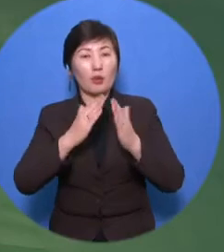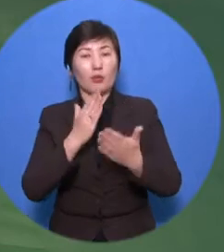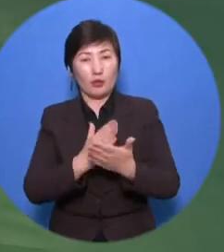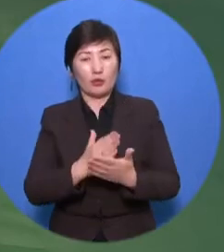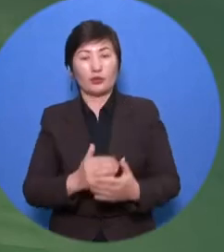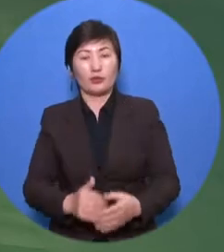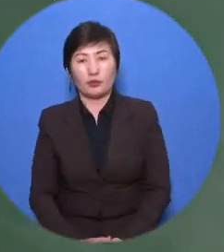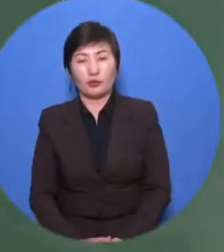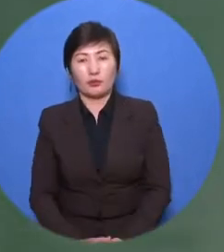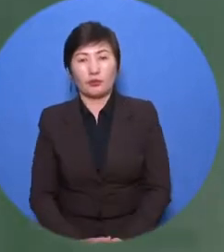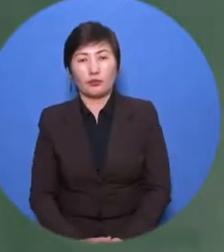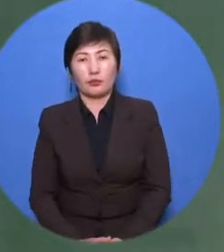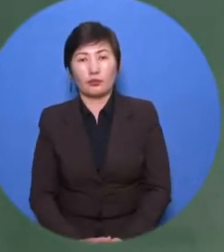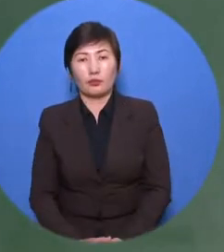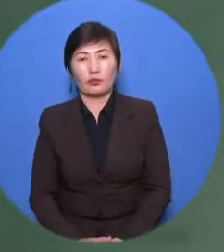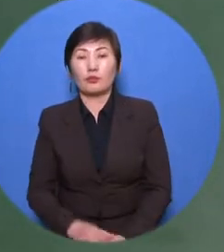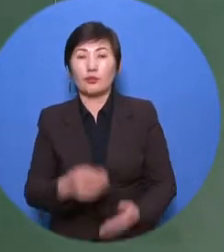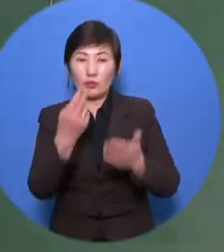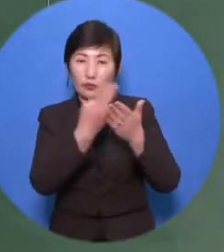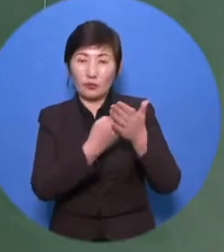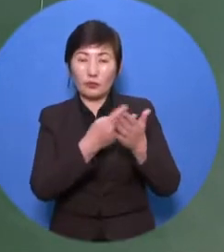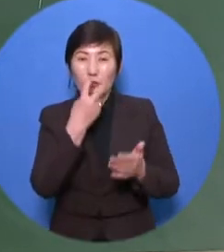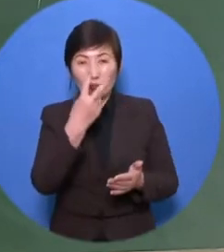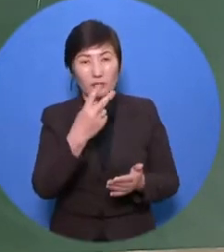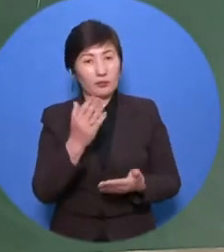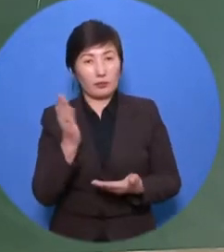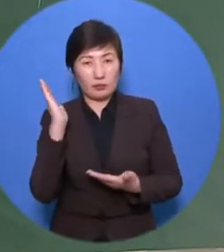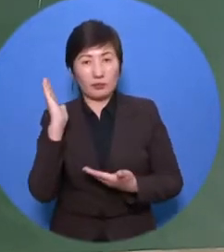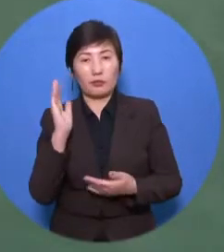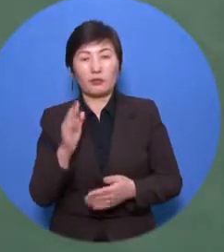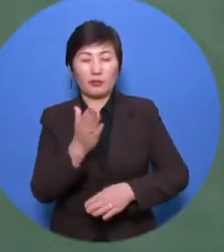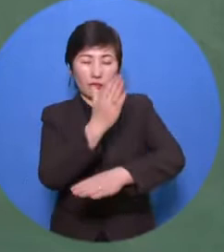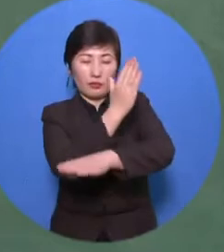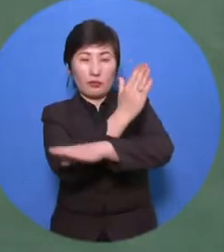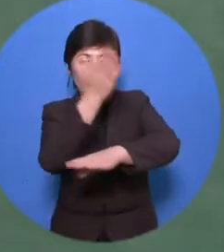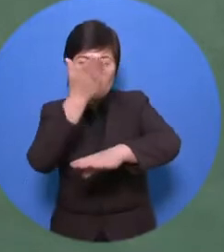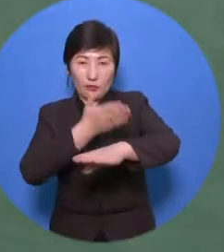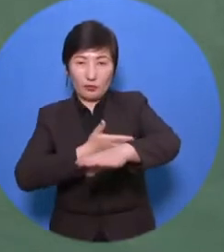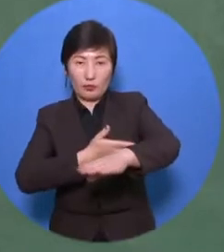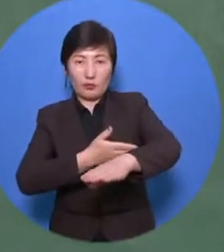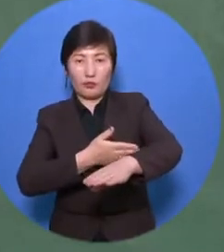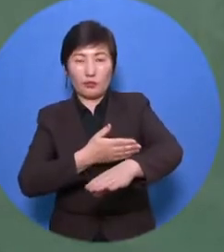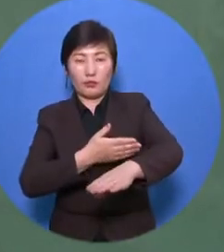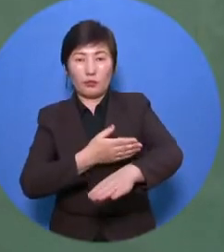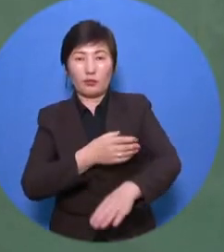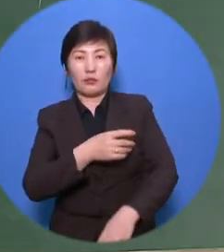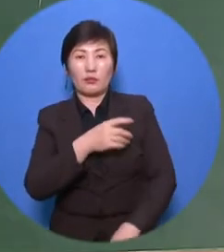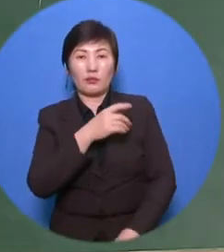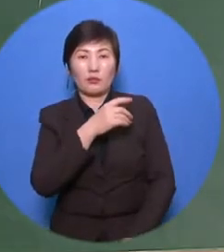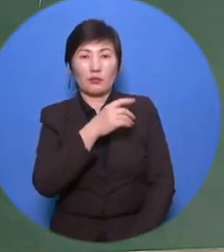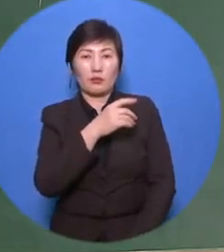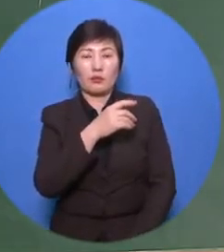За зураг дээр харагдаж байгаа шулуу маань y тэнцүү 2x